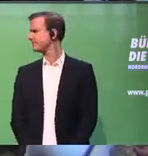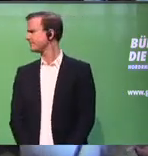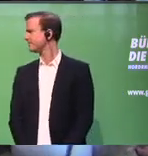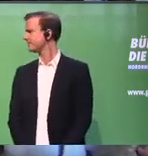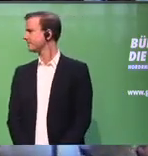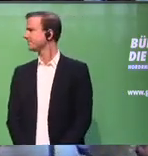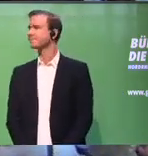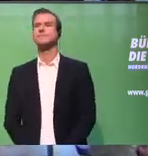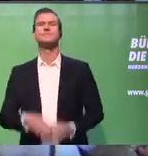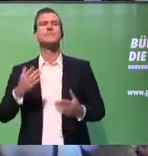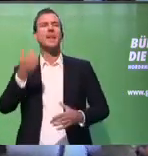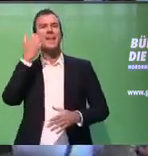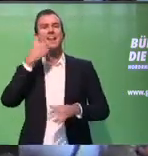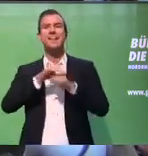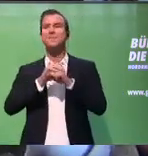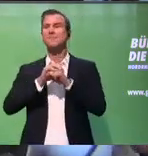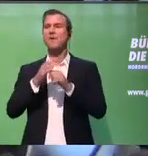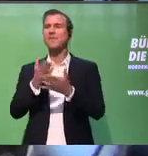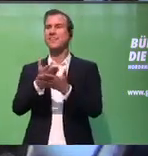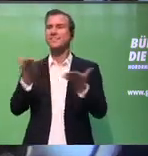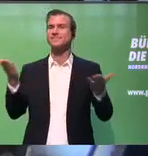So, liebe Freundinnen und Freunde,